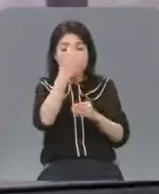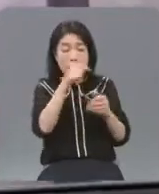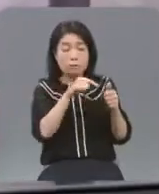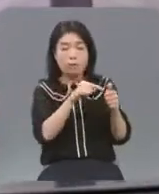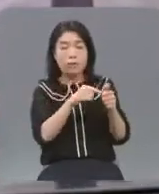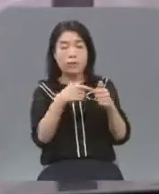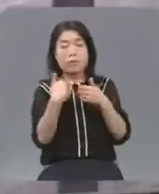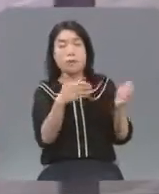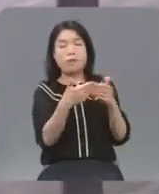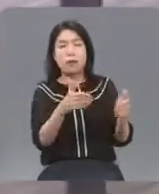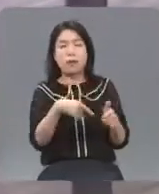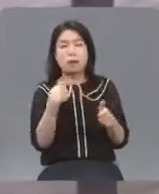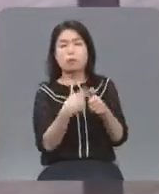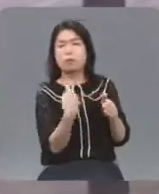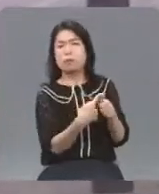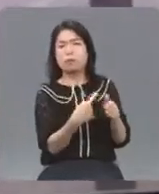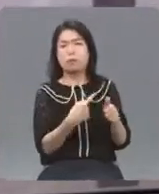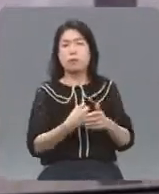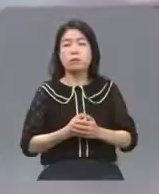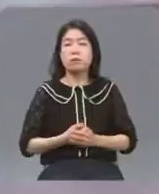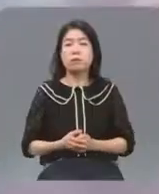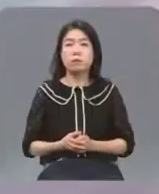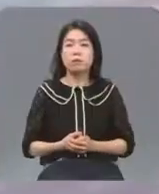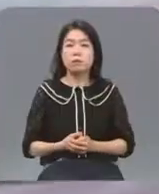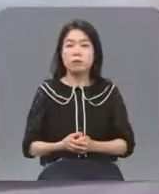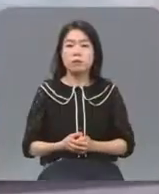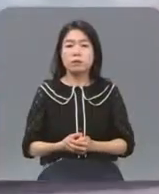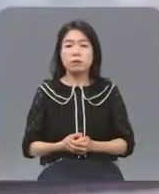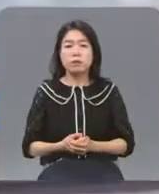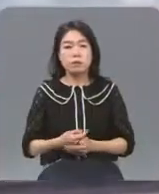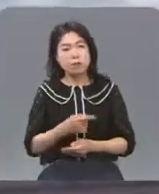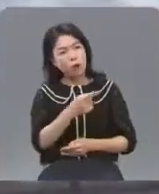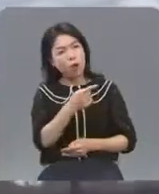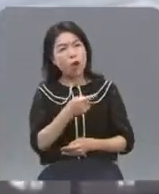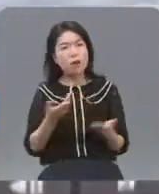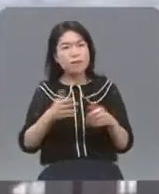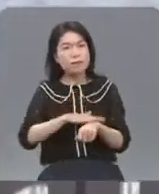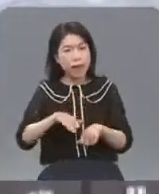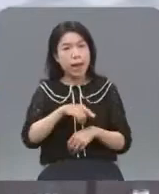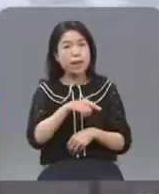반말과 욕설을 퍼부었습니다 으 르